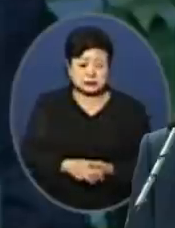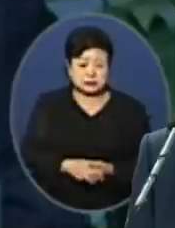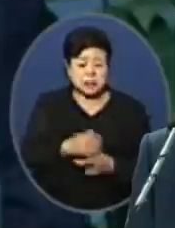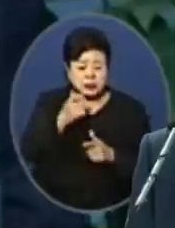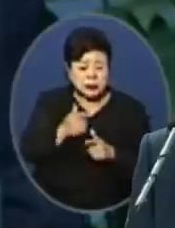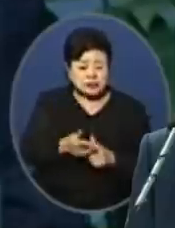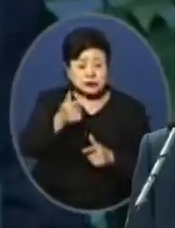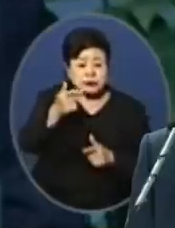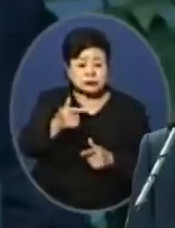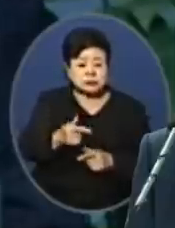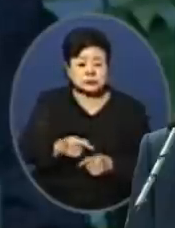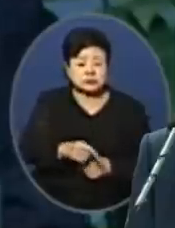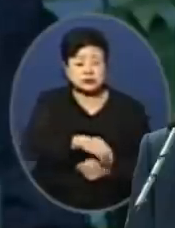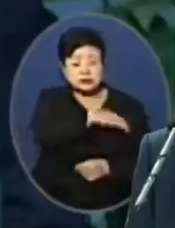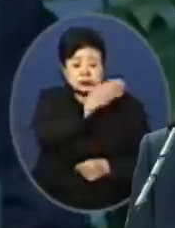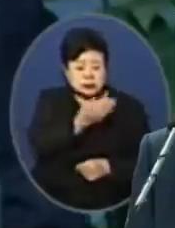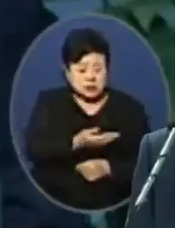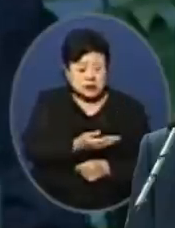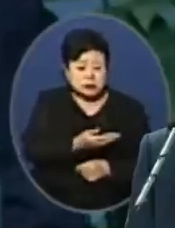예수님은 능히